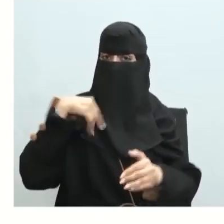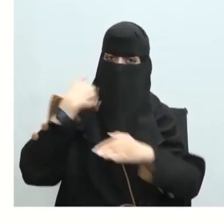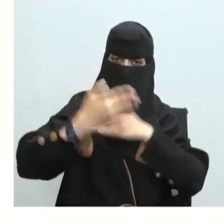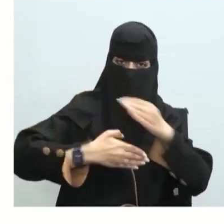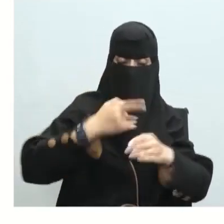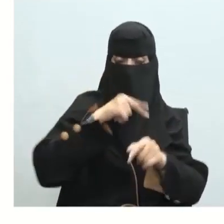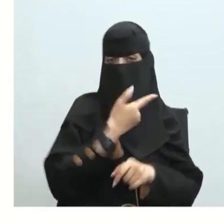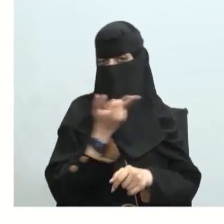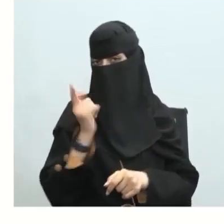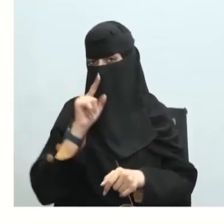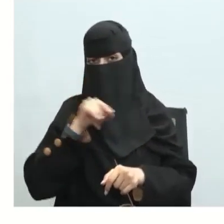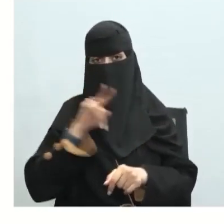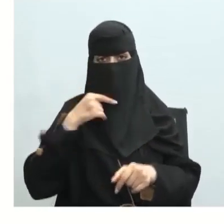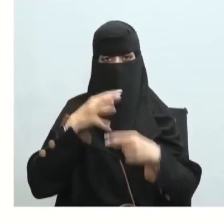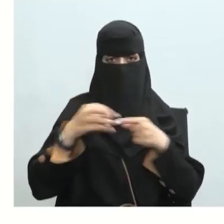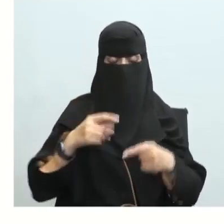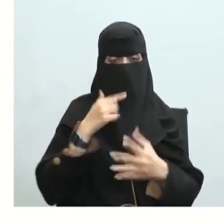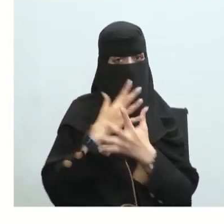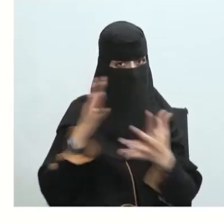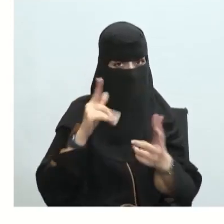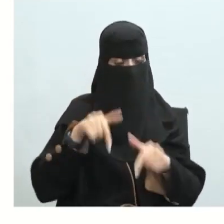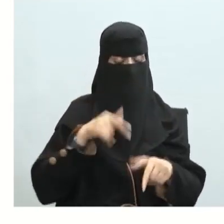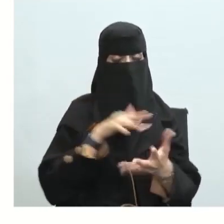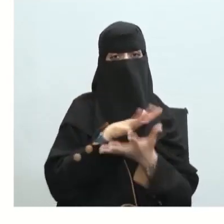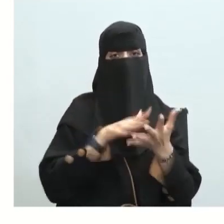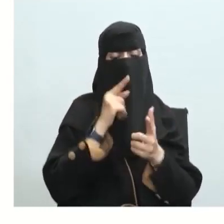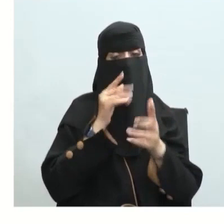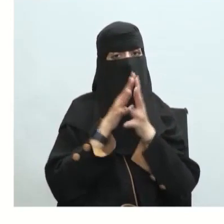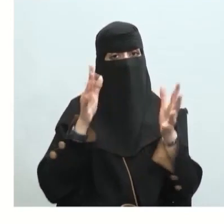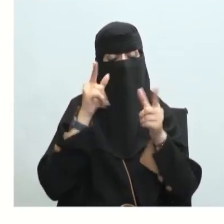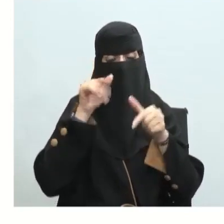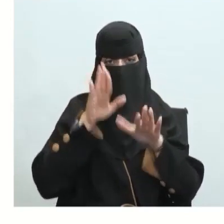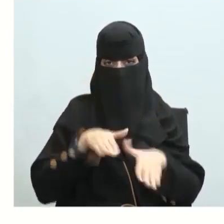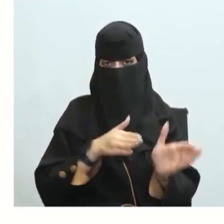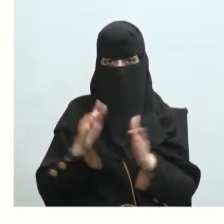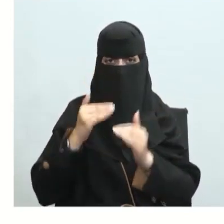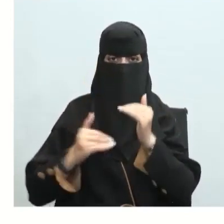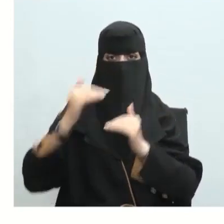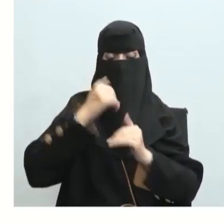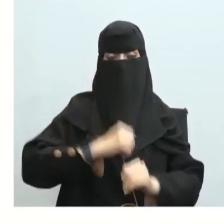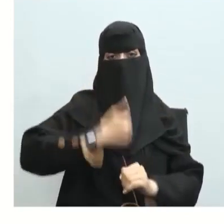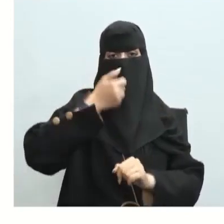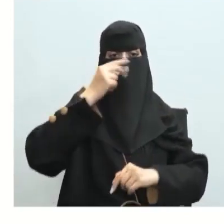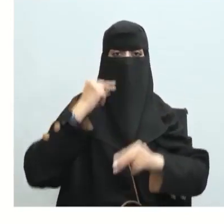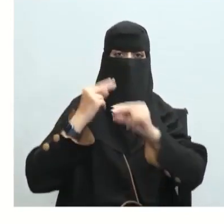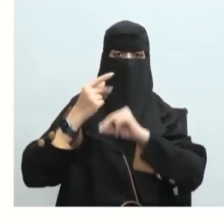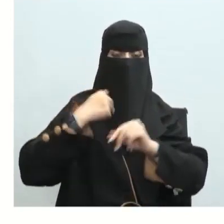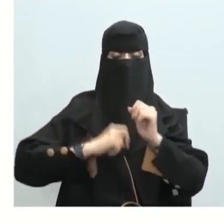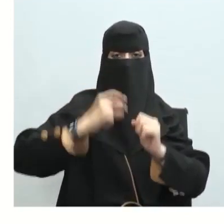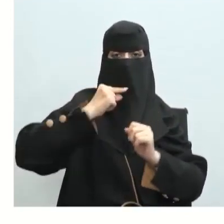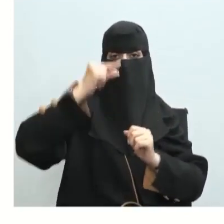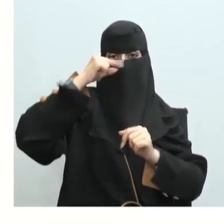ذلك كله لا تخ من سلبيات كبيره واخطار فادحه على مستوى الاخلاق والعادات والقيم الدينيه